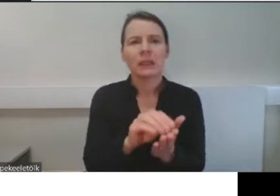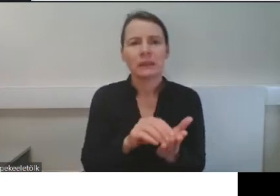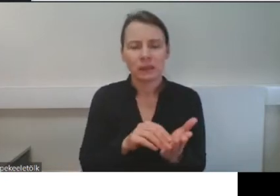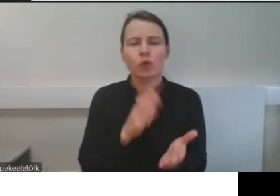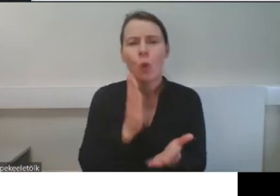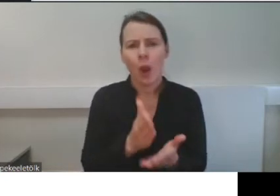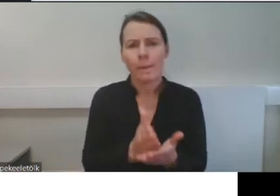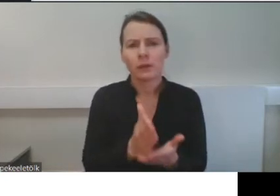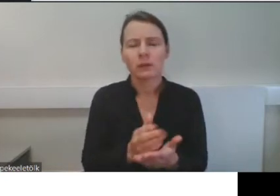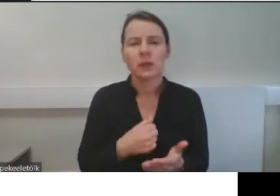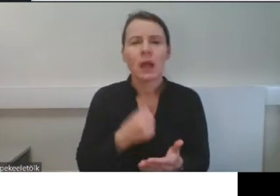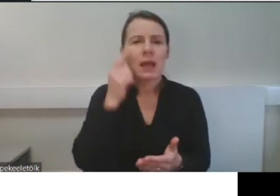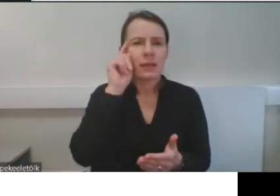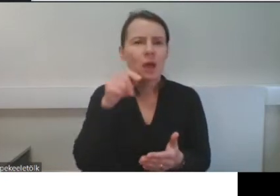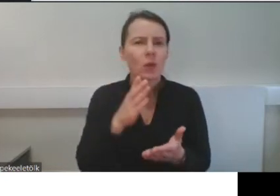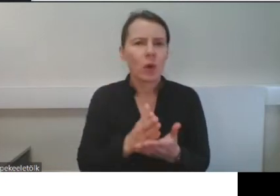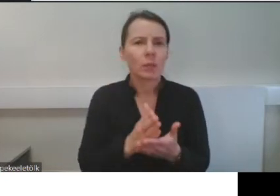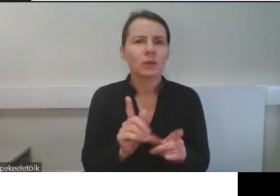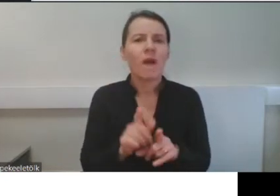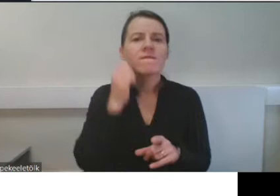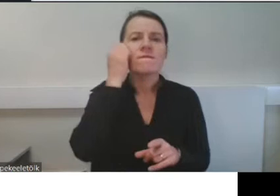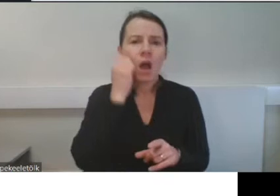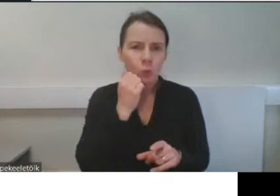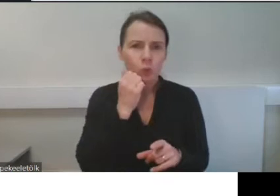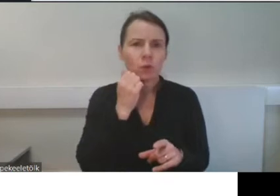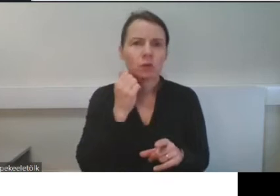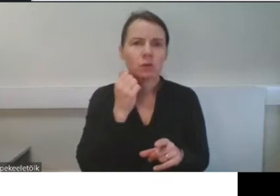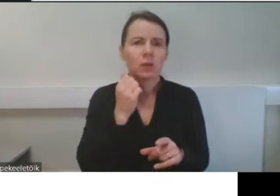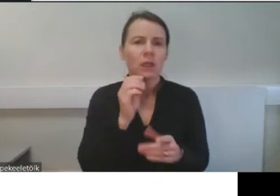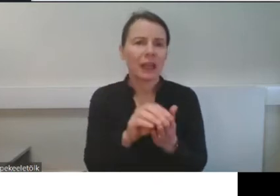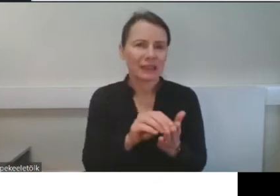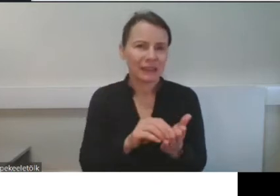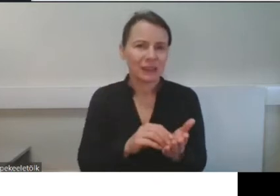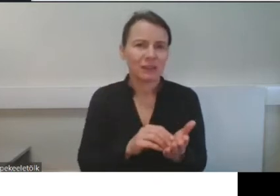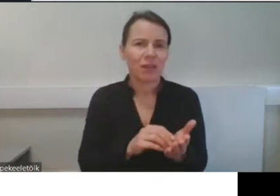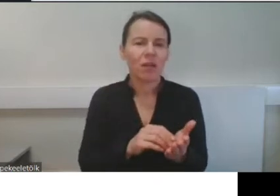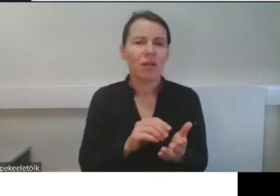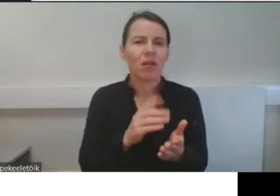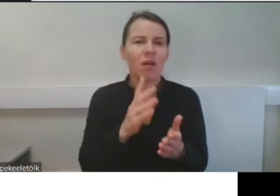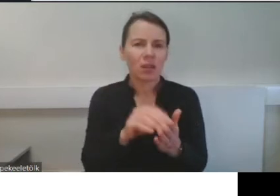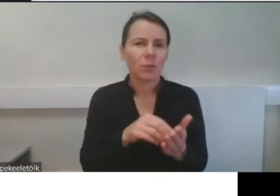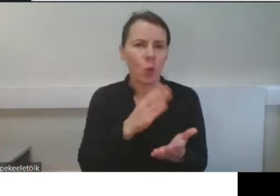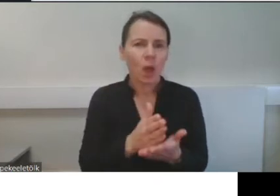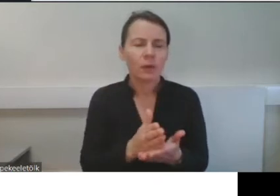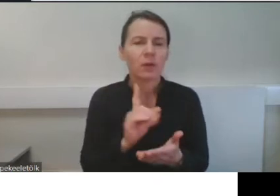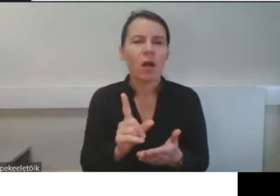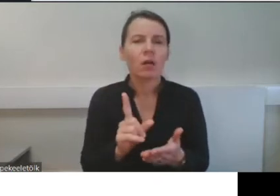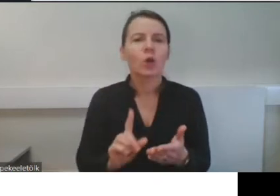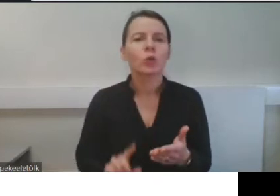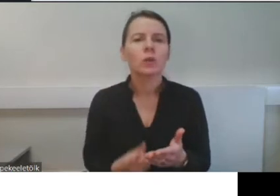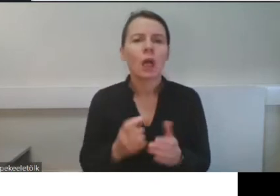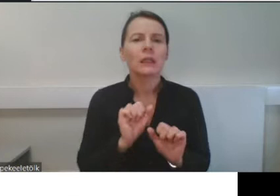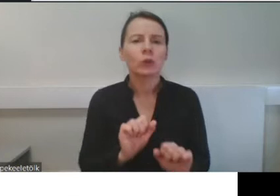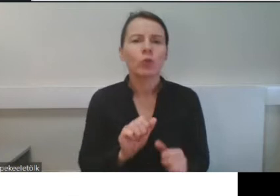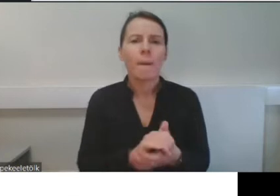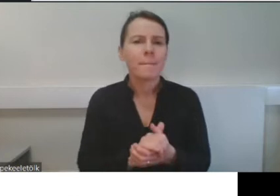lõi selle võimaluse, et teatud puude et nii-öelda jätkusid automaatselt, et ei toimunud